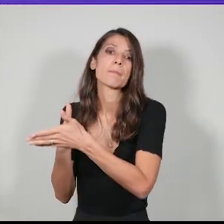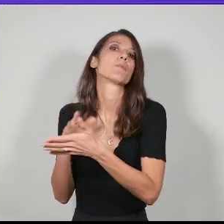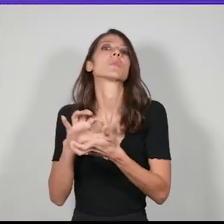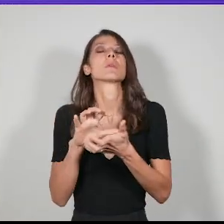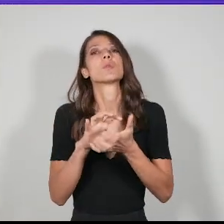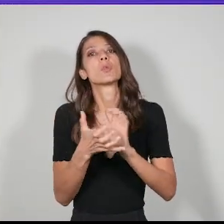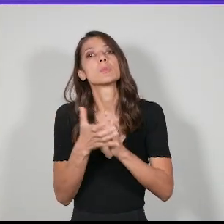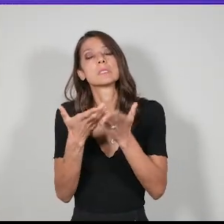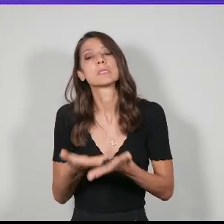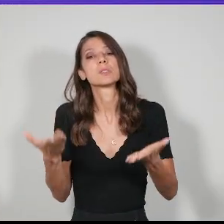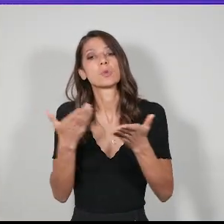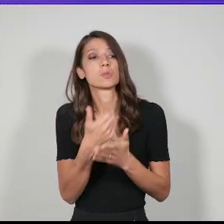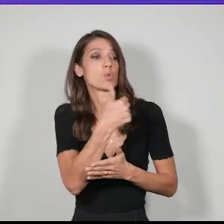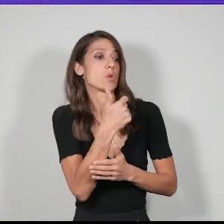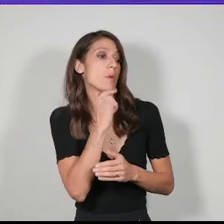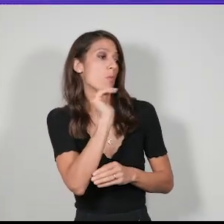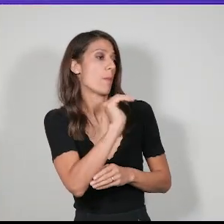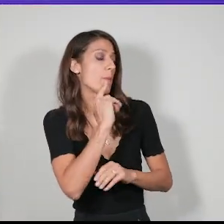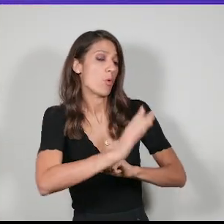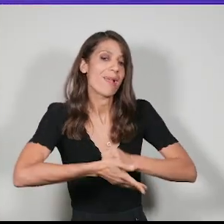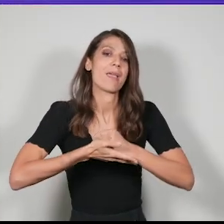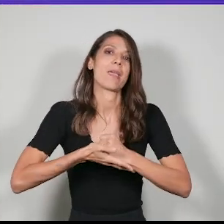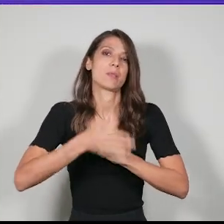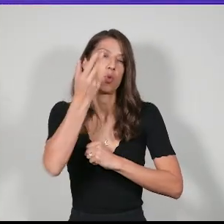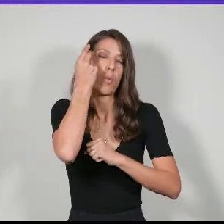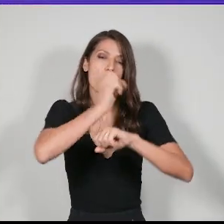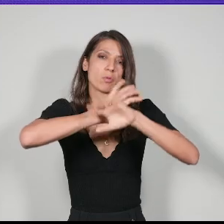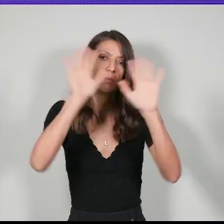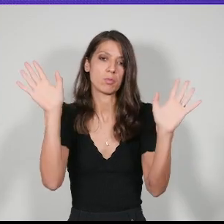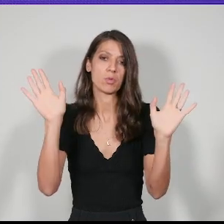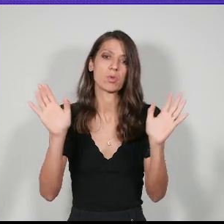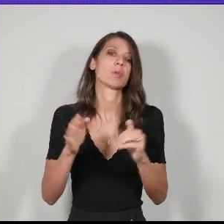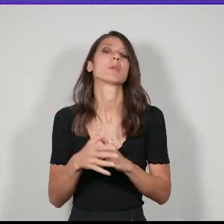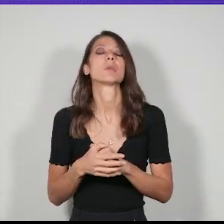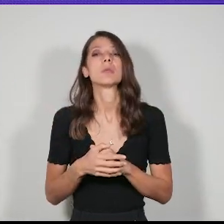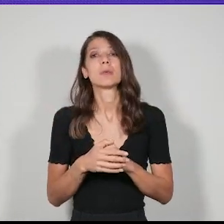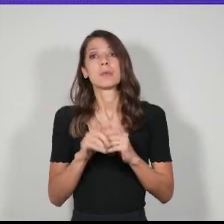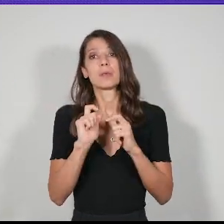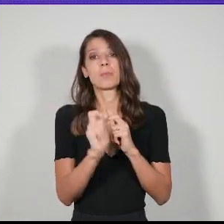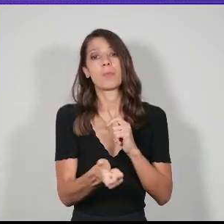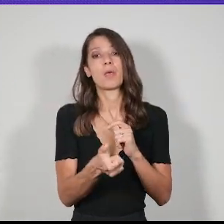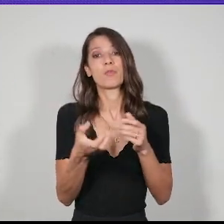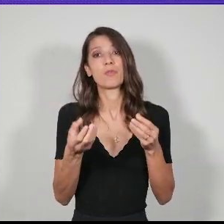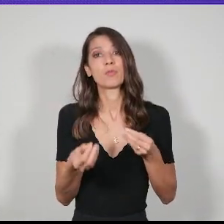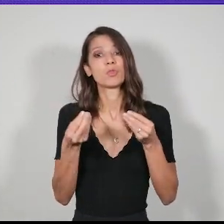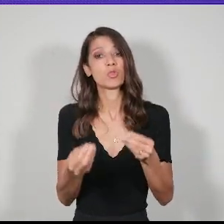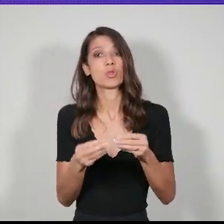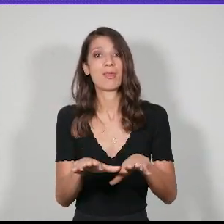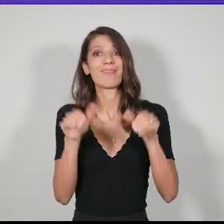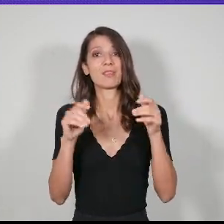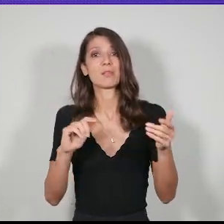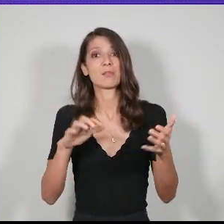dans les systèmes. Et il est là également, je crois, et en fait cette participation-là et cet apport-là permet en fait de prévenir les conflits